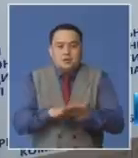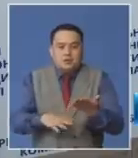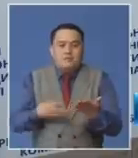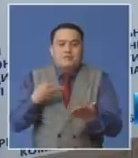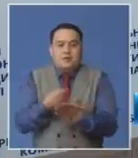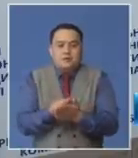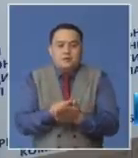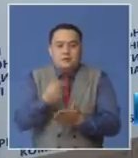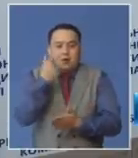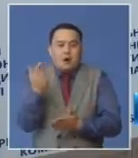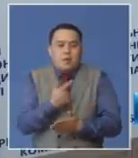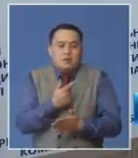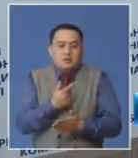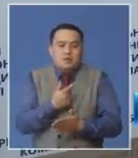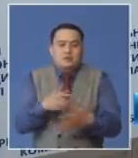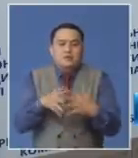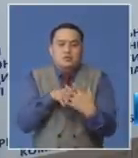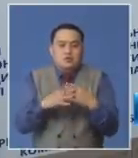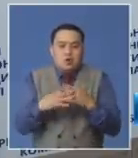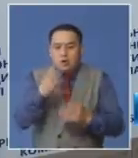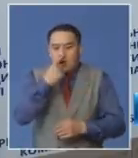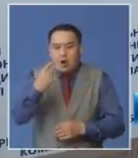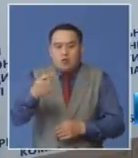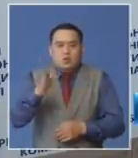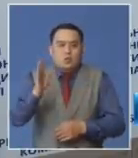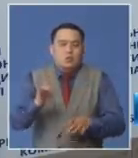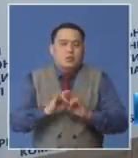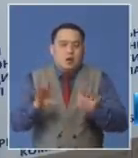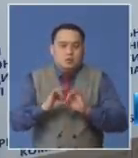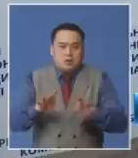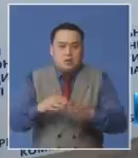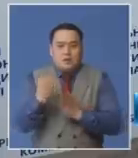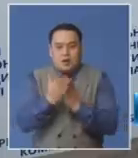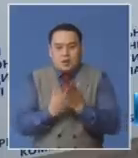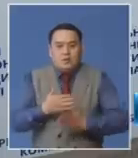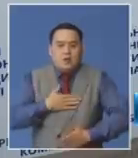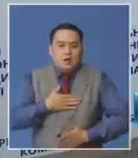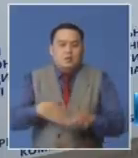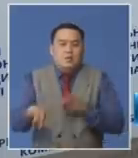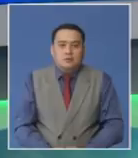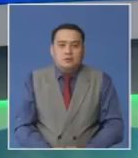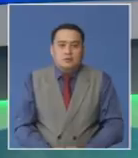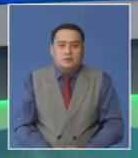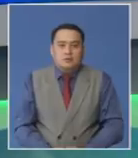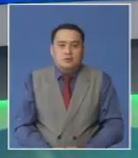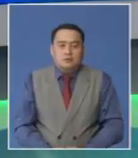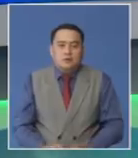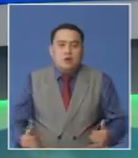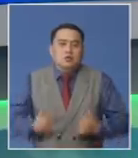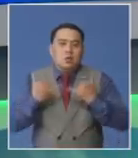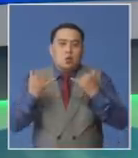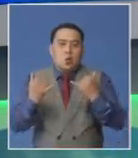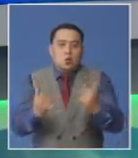финансовой грамотности будет выезжать сельский лакомки к дальнему круги рассказывать о программах наших проектах им